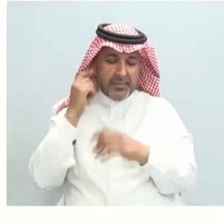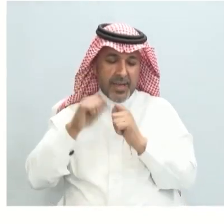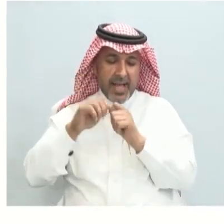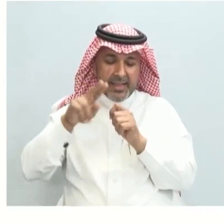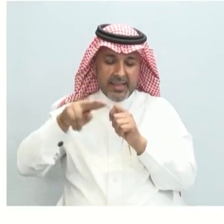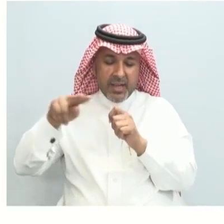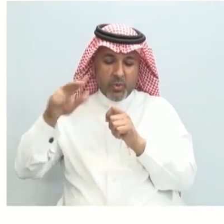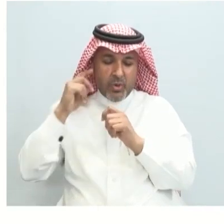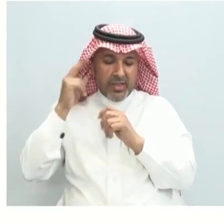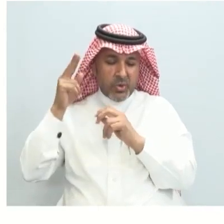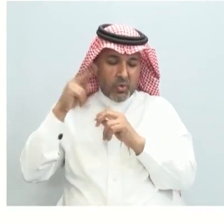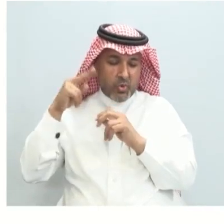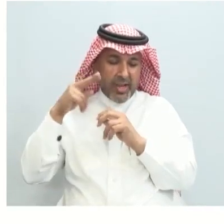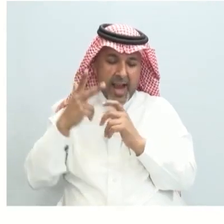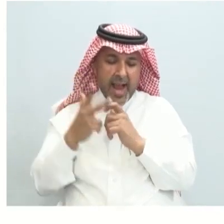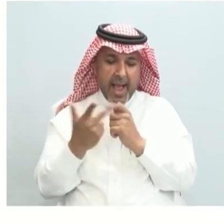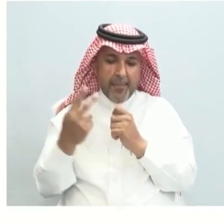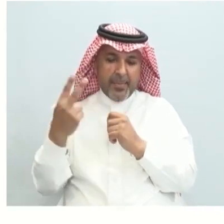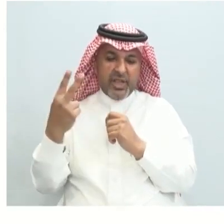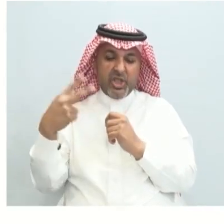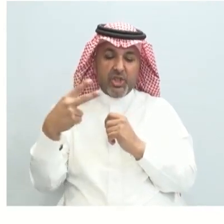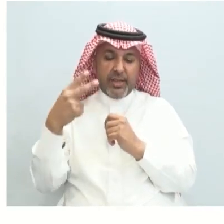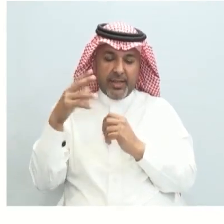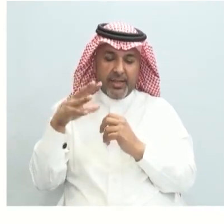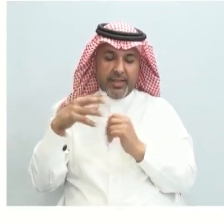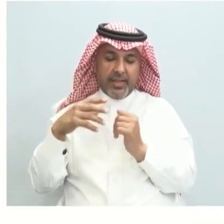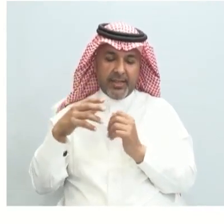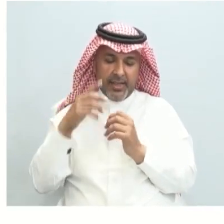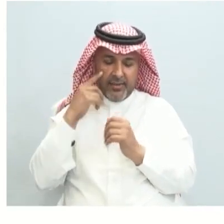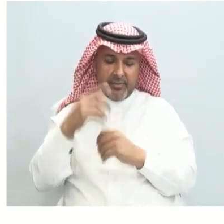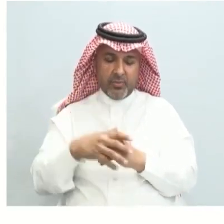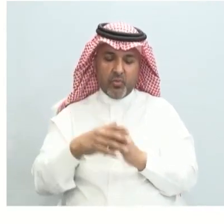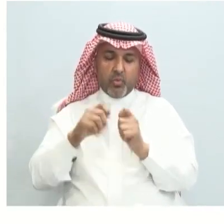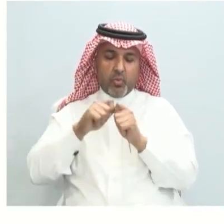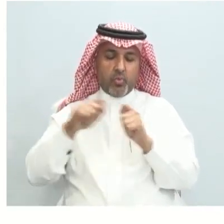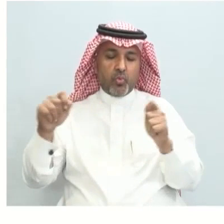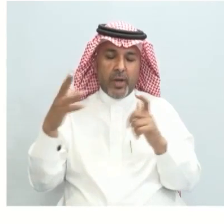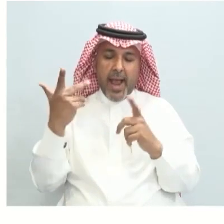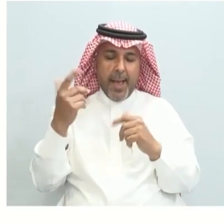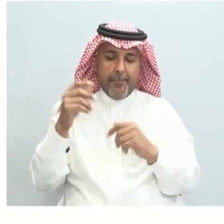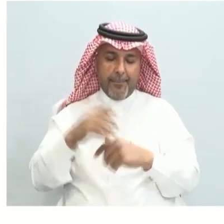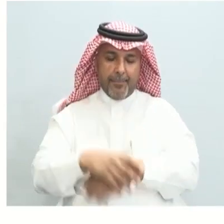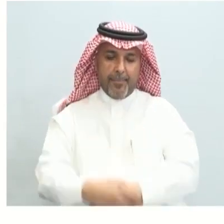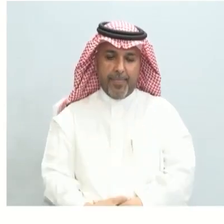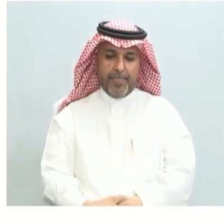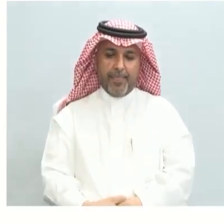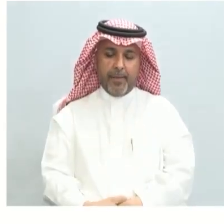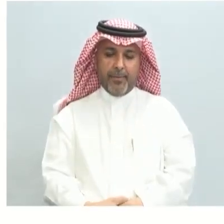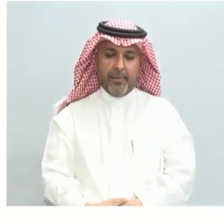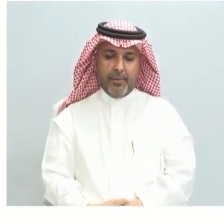أوجد طول الدورة. فإحنا بنقول أيضًا طول الدورة طول الدورة